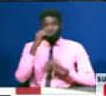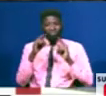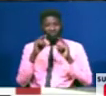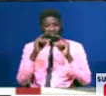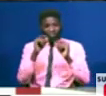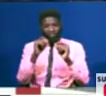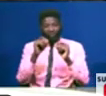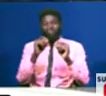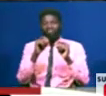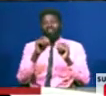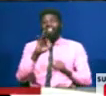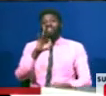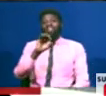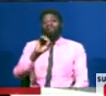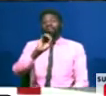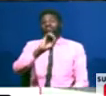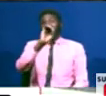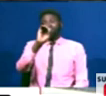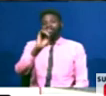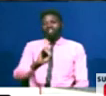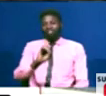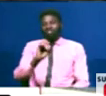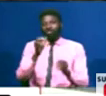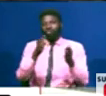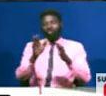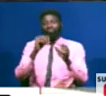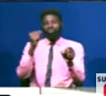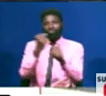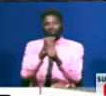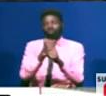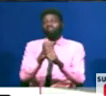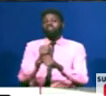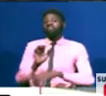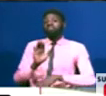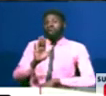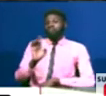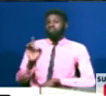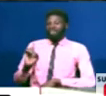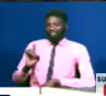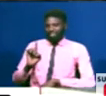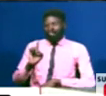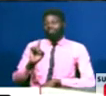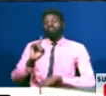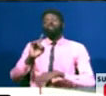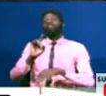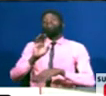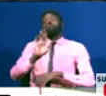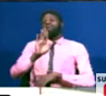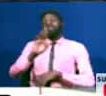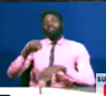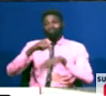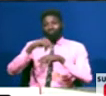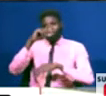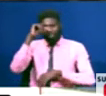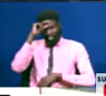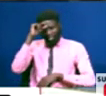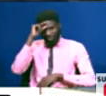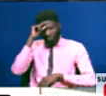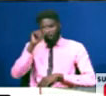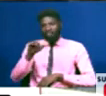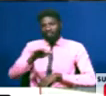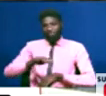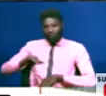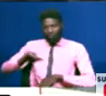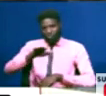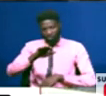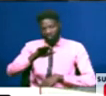ajira katika wizara za usalama wa taifa, mazingira na jinsia zitengewe vijana wanaohitimu kutoka shirika la huduma ya vijana